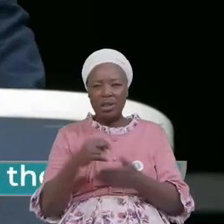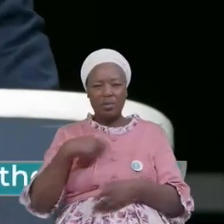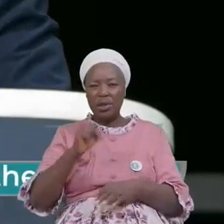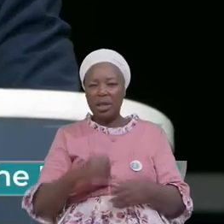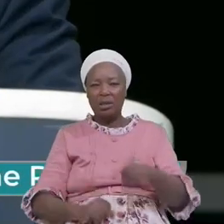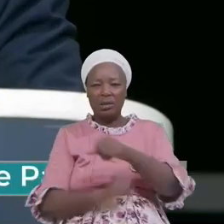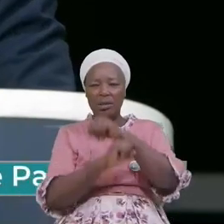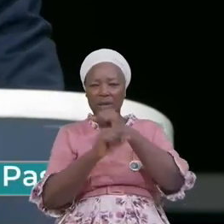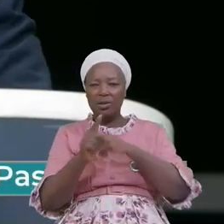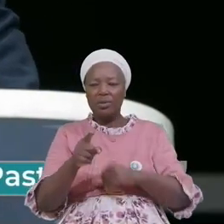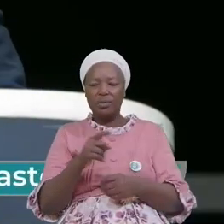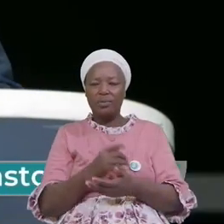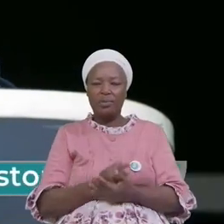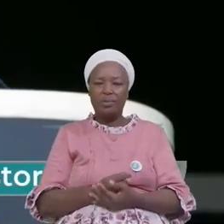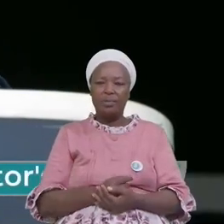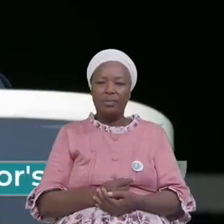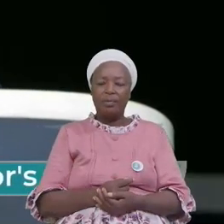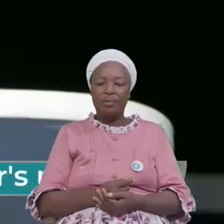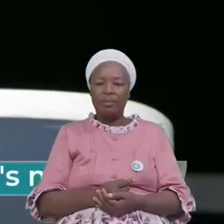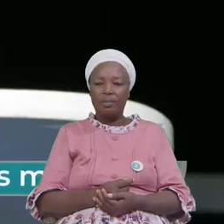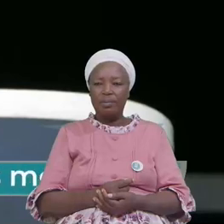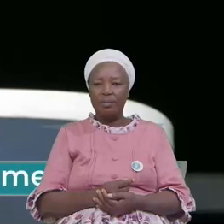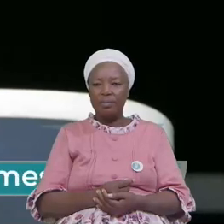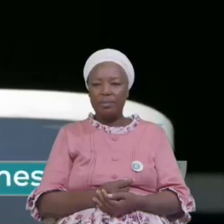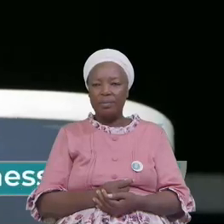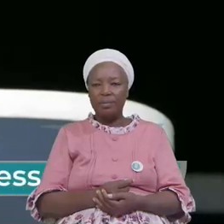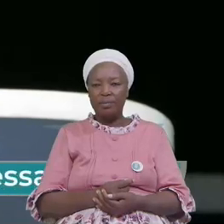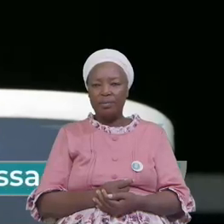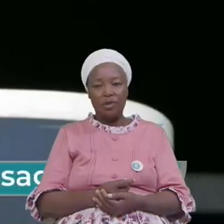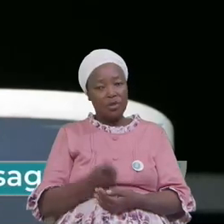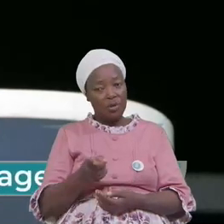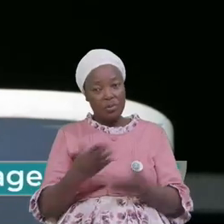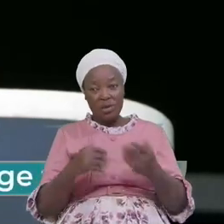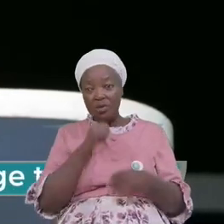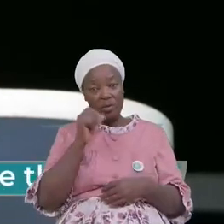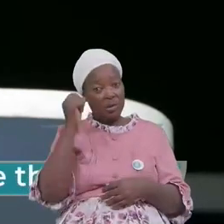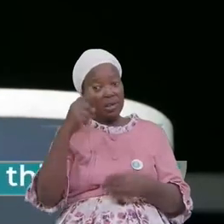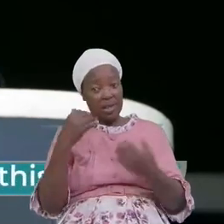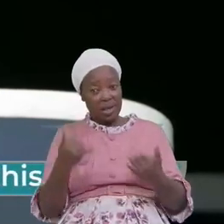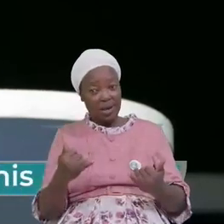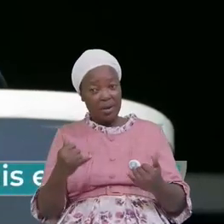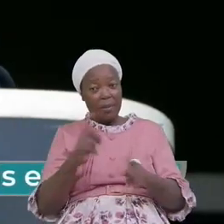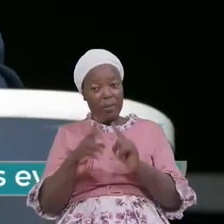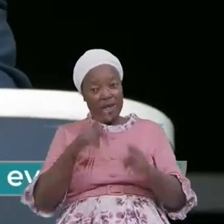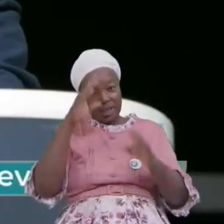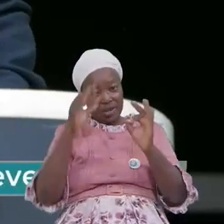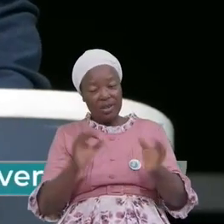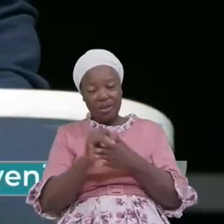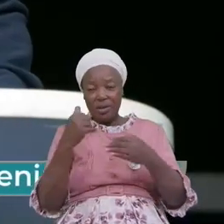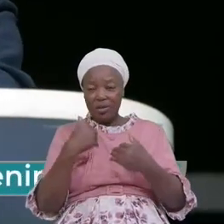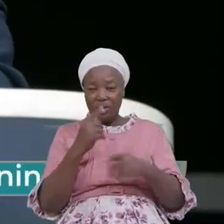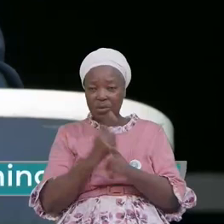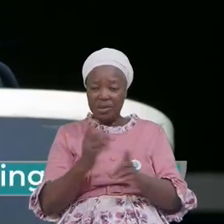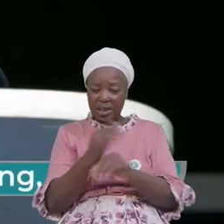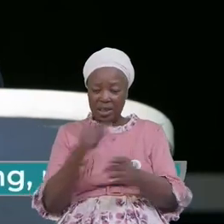que nous puissions être toujours en contact avec vous pour vous aider. Vous pouvez ne pas comprendre ça maintenant. Mais la décision que vous venez de prendre ce soir,